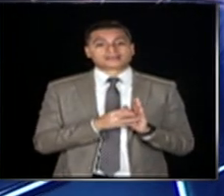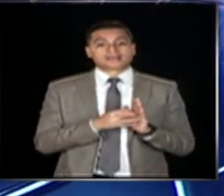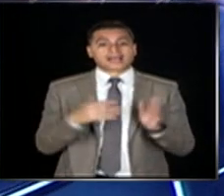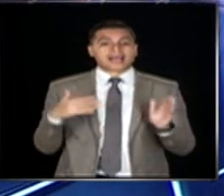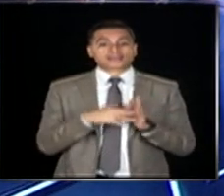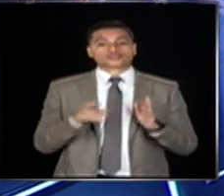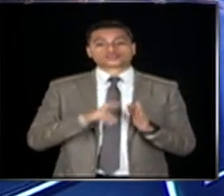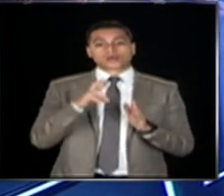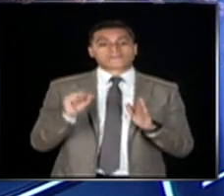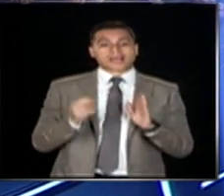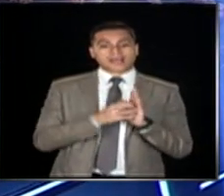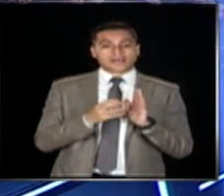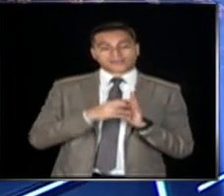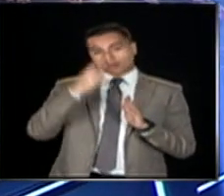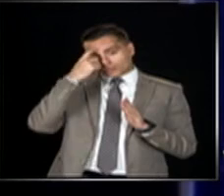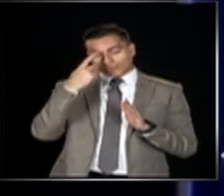المنوفيه